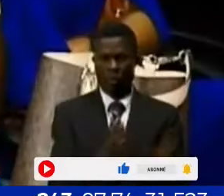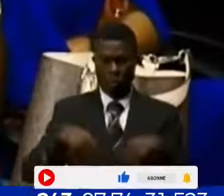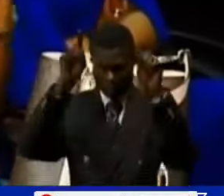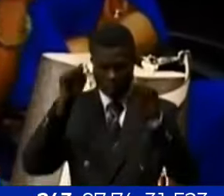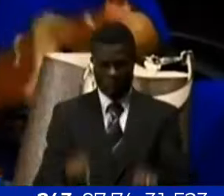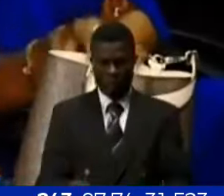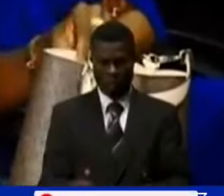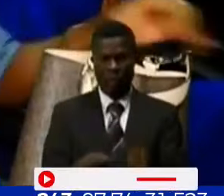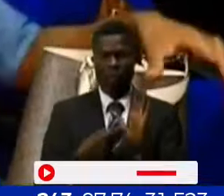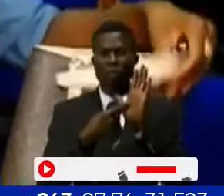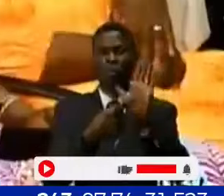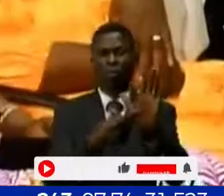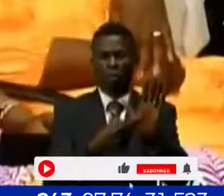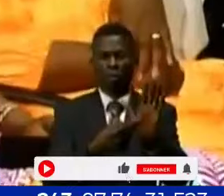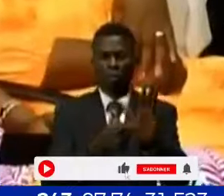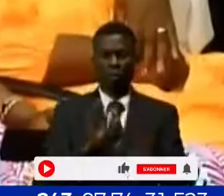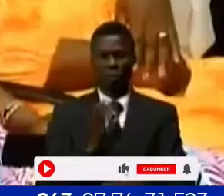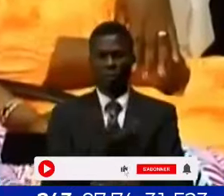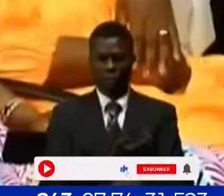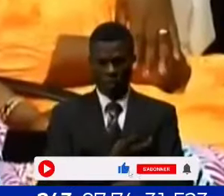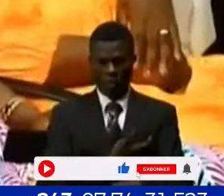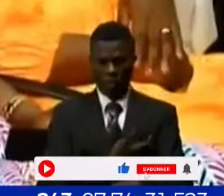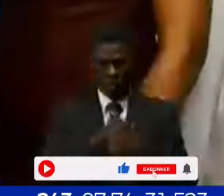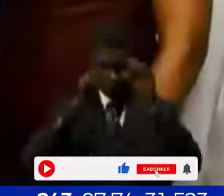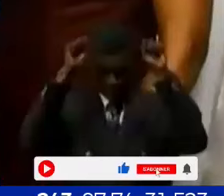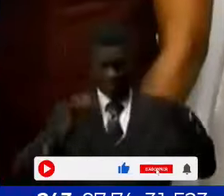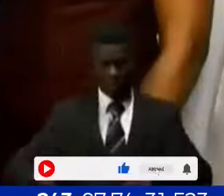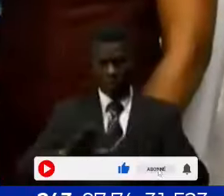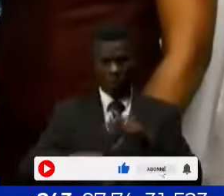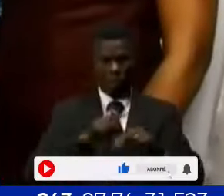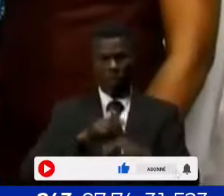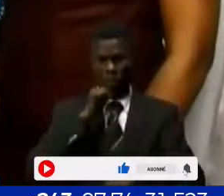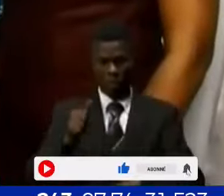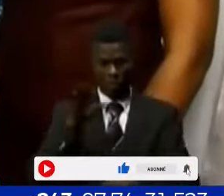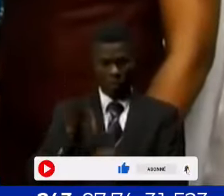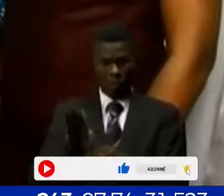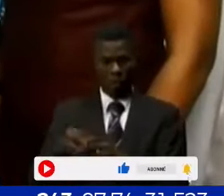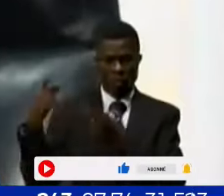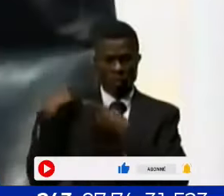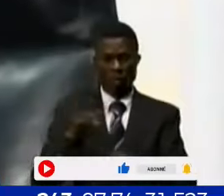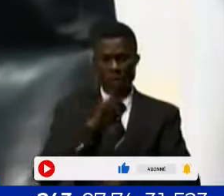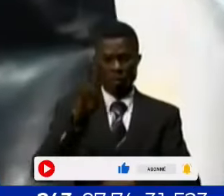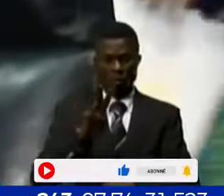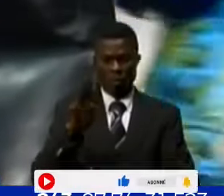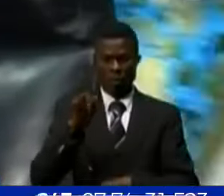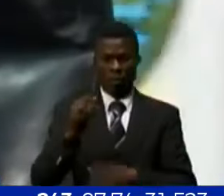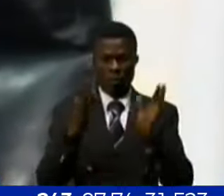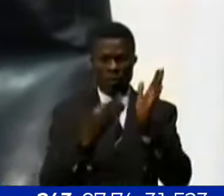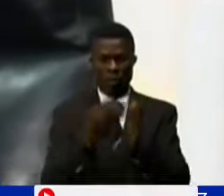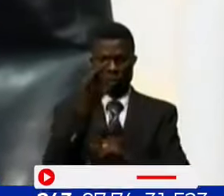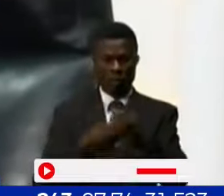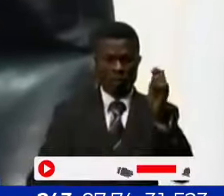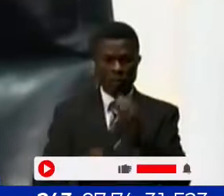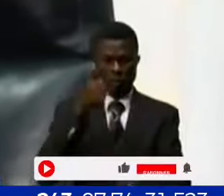année. Montrer à notre, non seulement à notre président national, d'ailleurs qui venait d'être élu depuis le 28 novembre de l'année